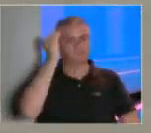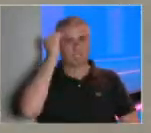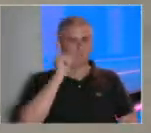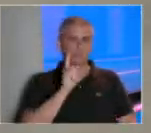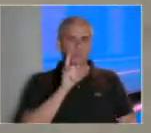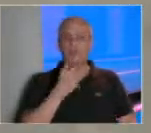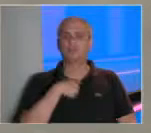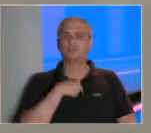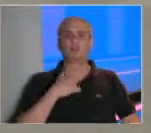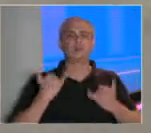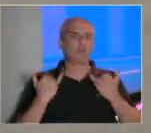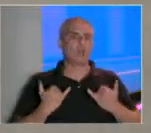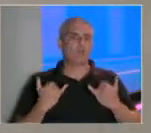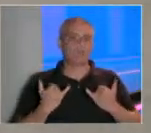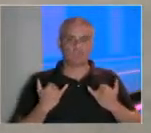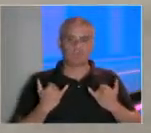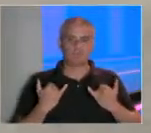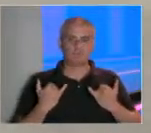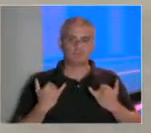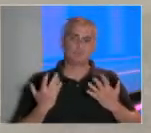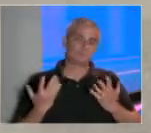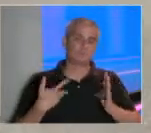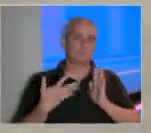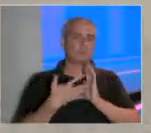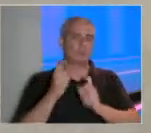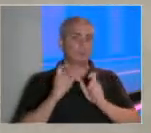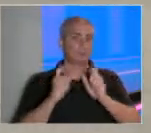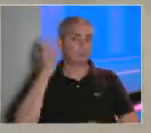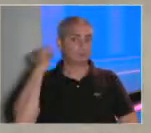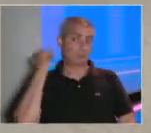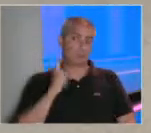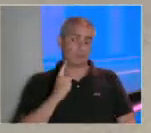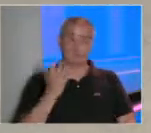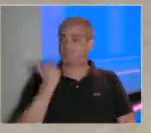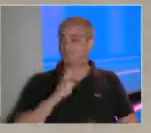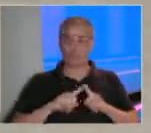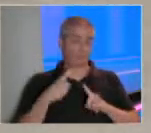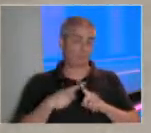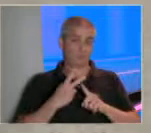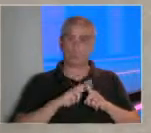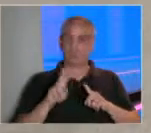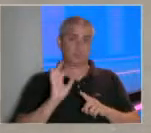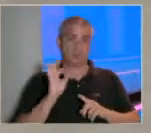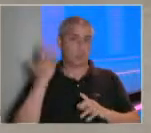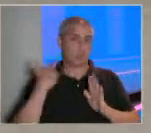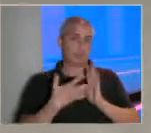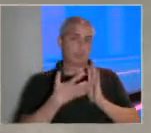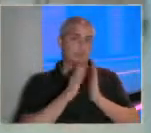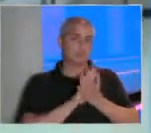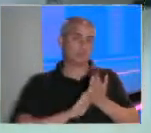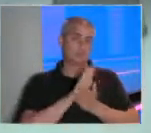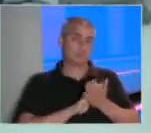לזכור שאנחנו כרגע בודקים אנשים שבעבר, לפני חודש וחצי, חודשיים, לא היינו בודקים